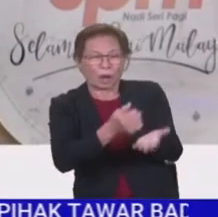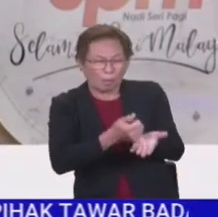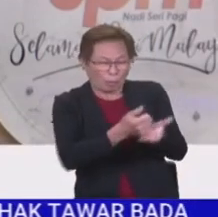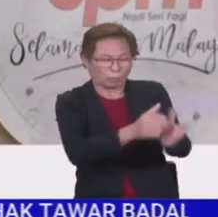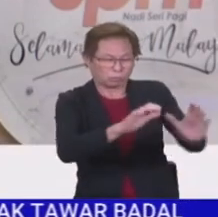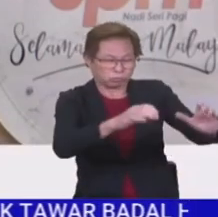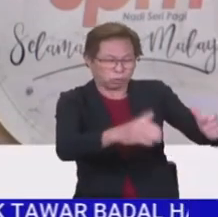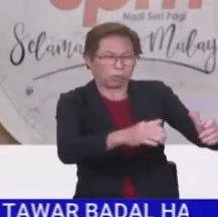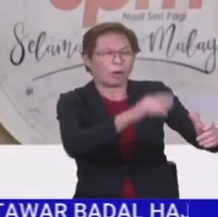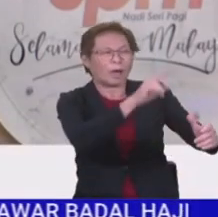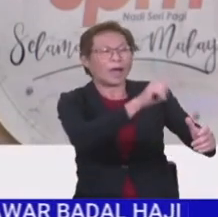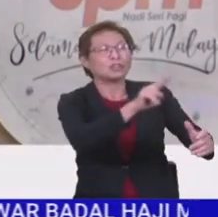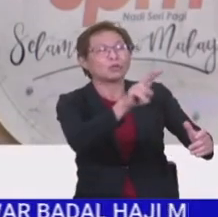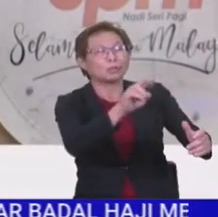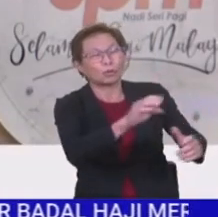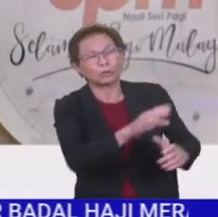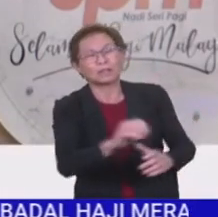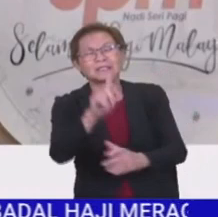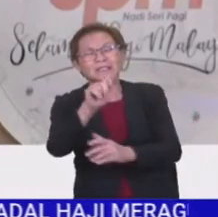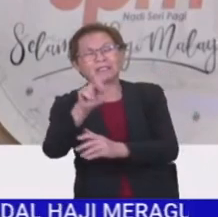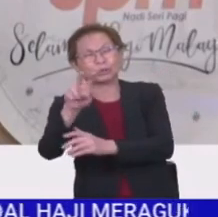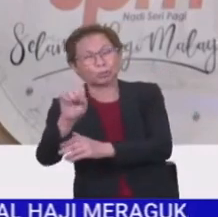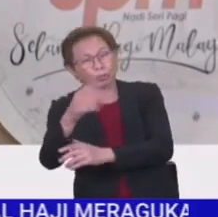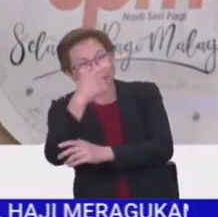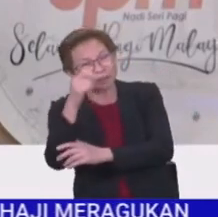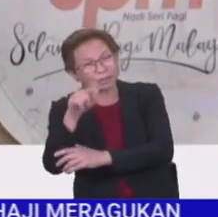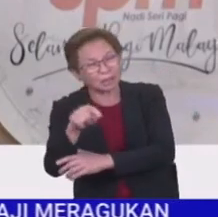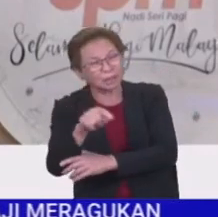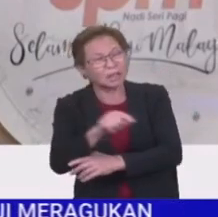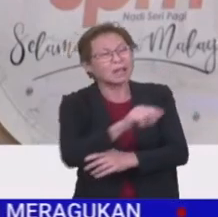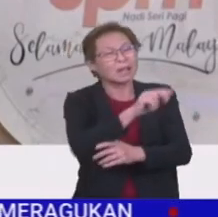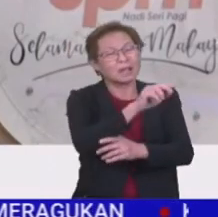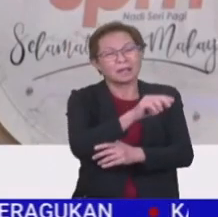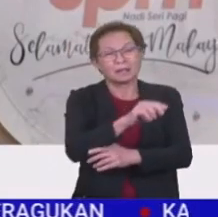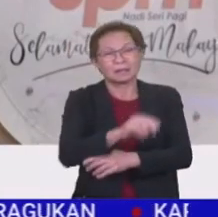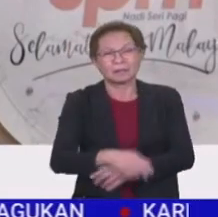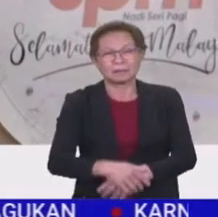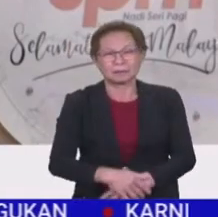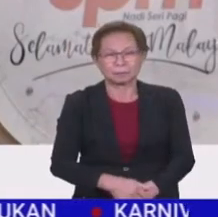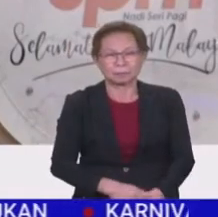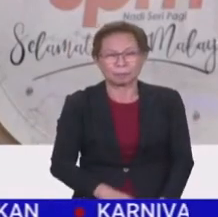T20. Ya, kerana mereka lah menggunakan lebih banyak